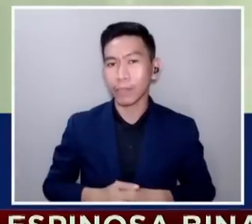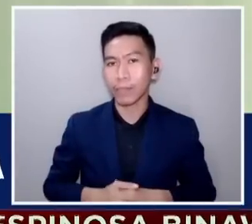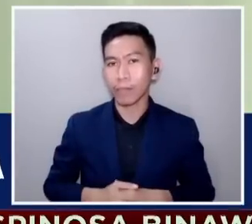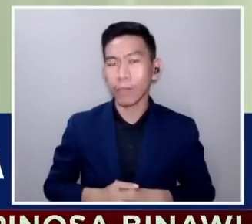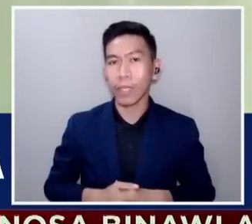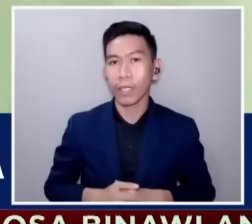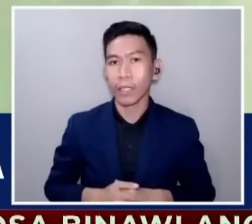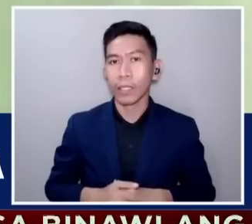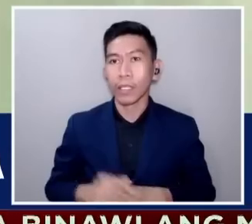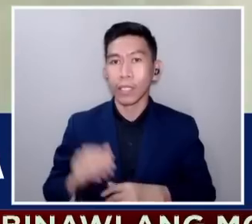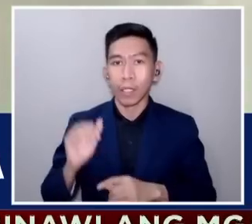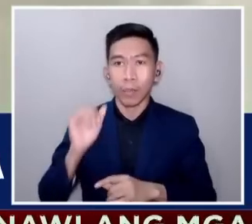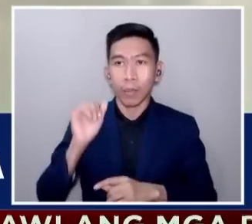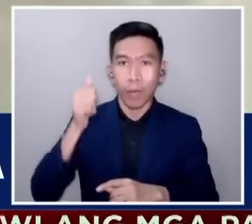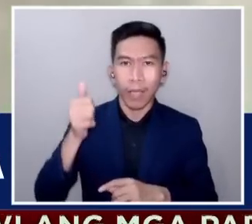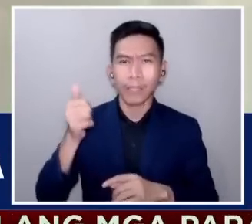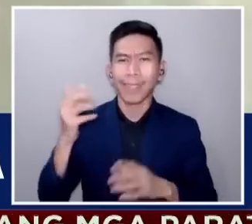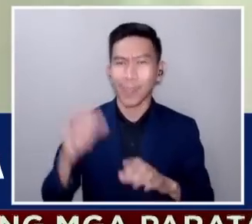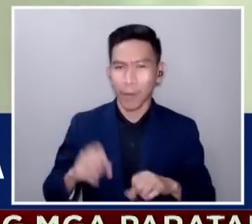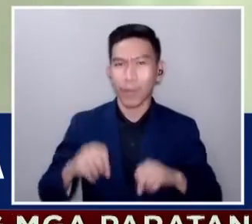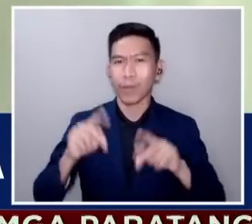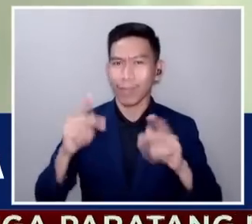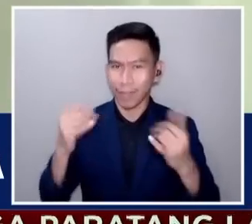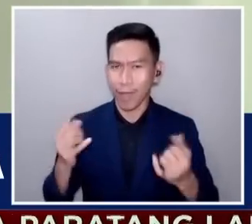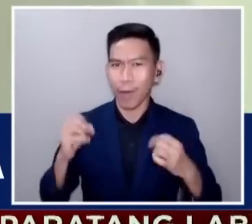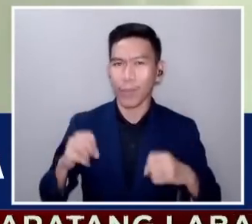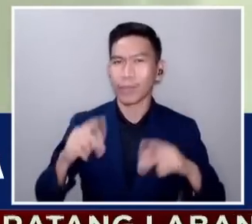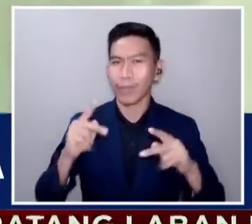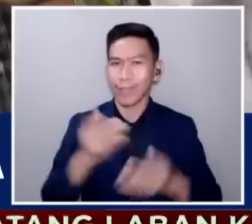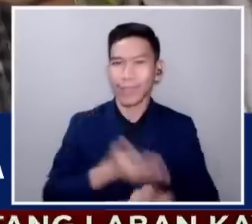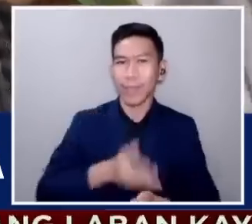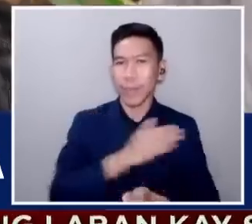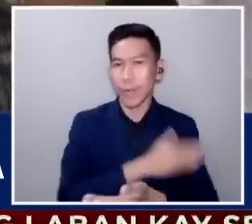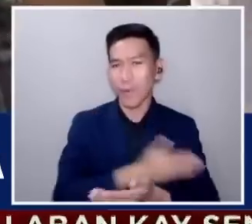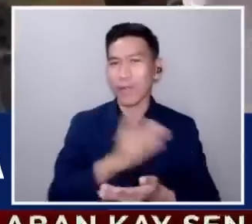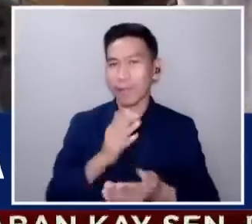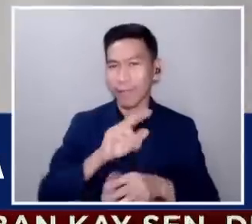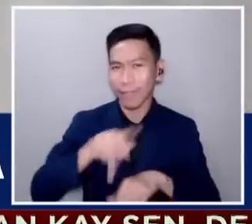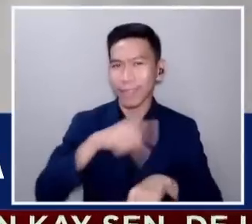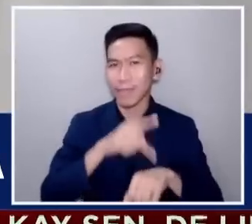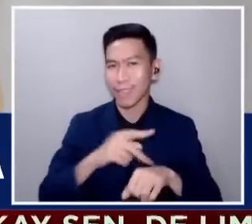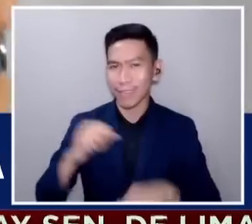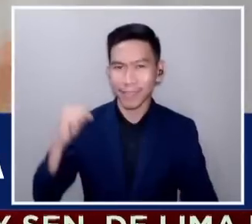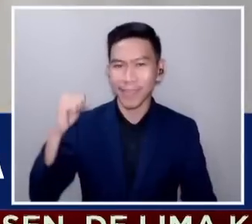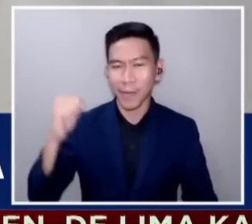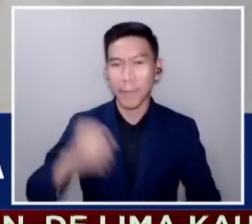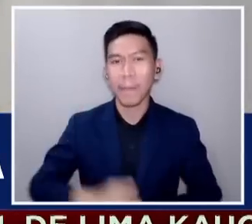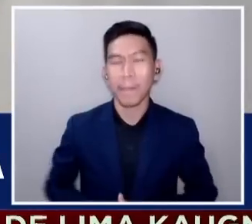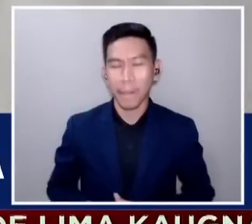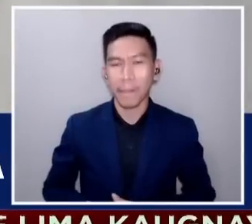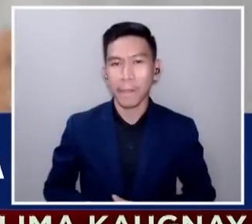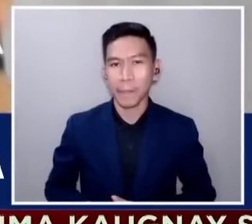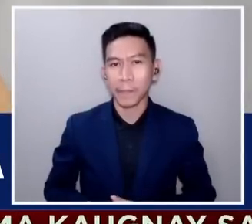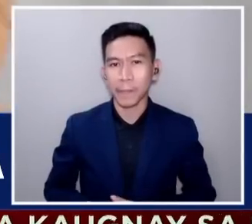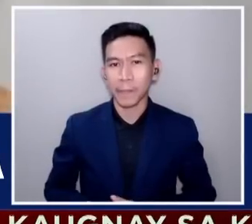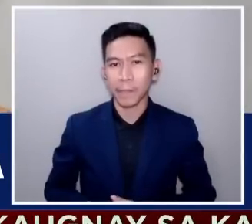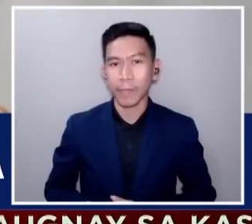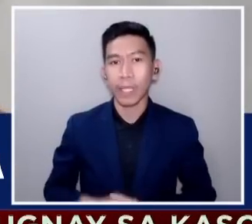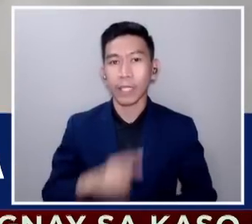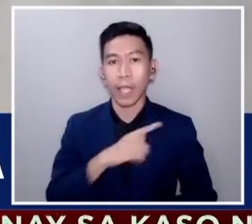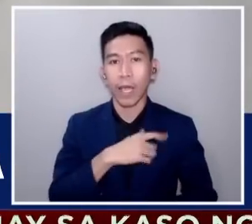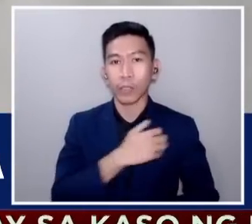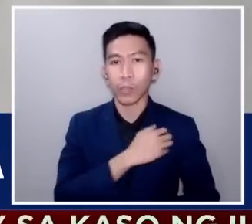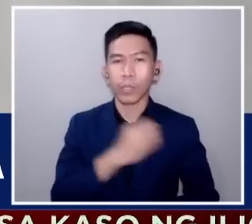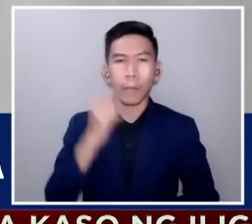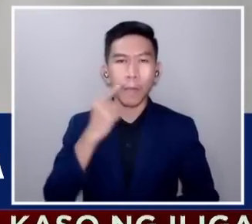na natin to, mapatino ang Pilipinas! Mabuhay! Nangako si Lacson na itutuloy,